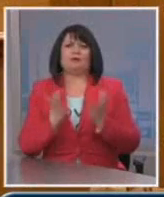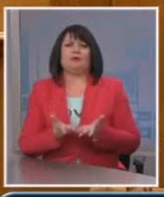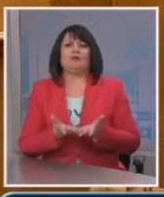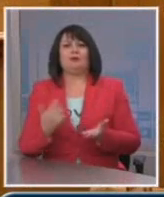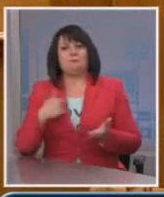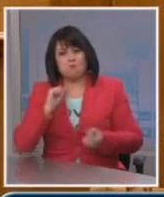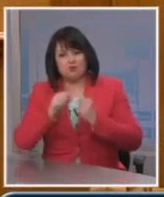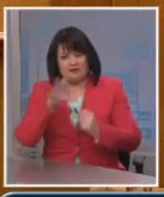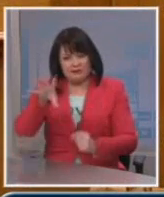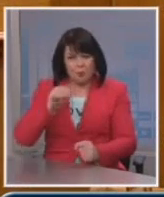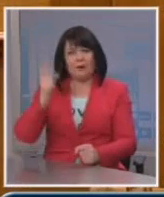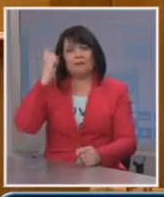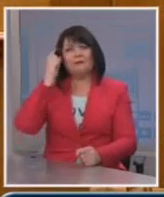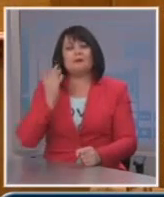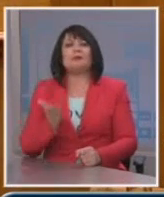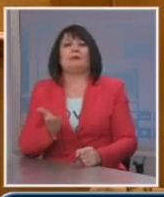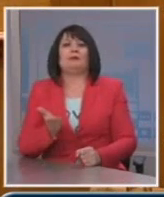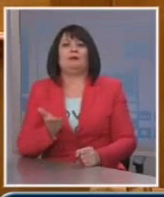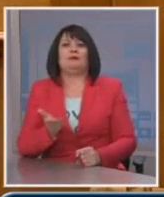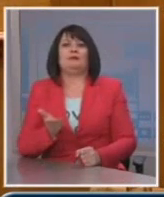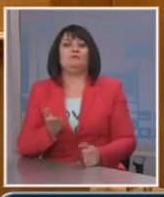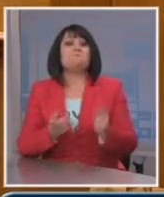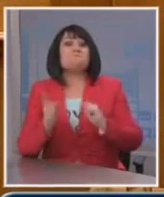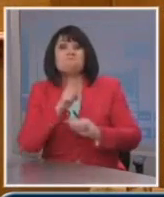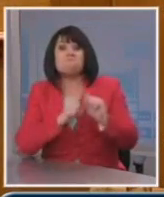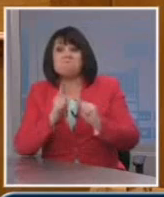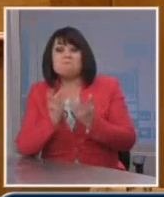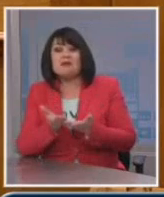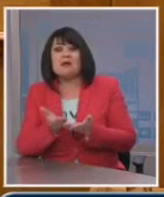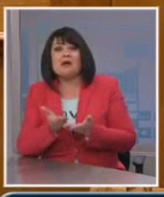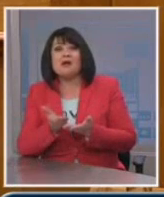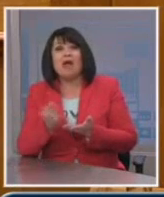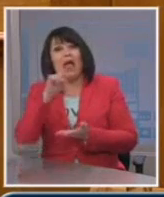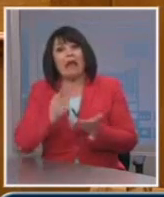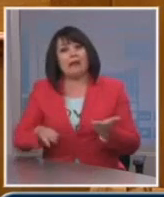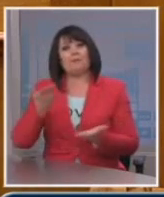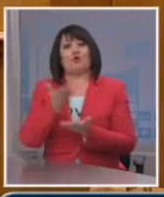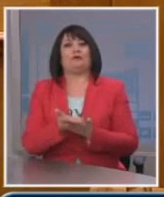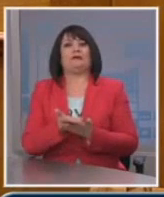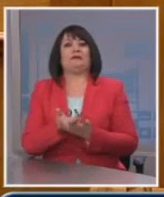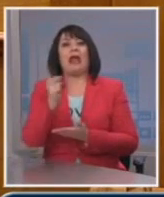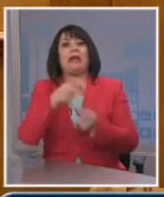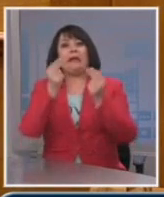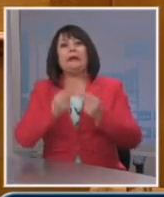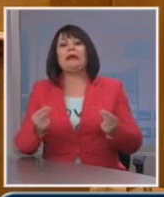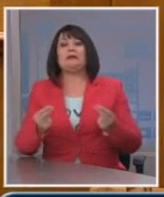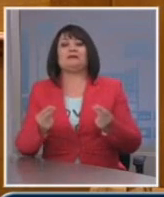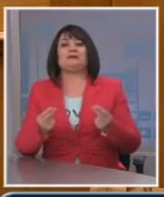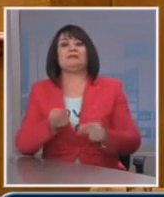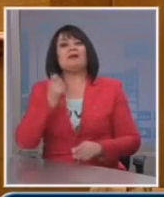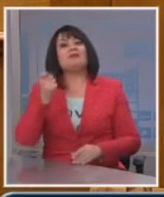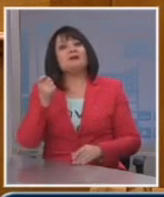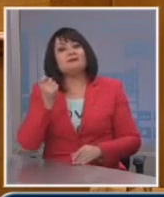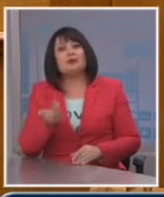Προσπάθησα να καταλάβω ποια είναι η εναλλακτική σας για το